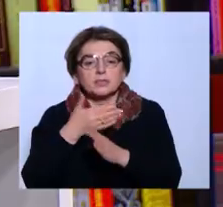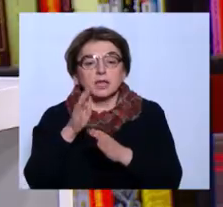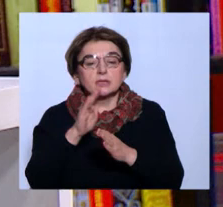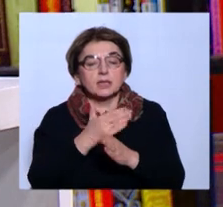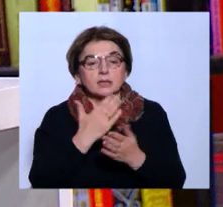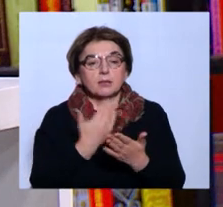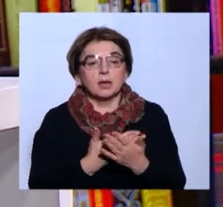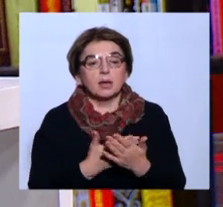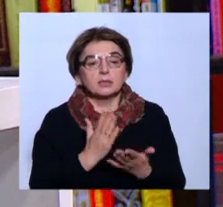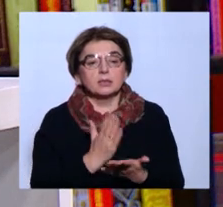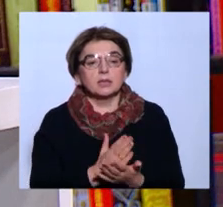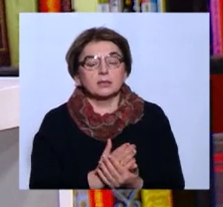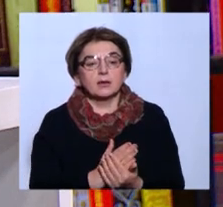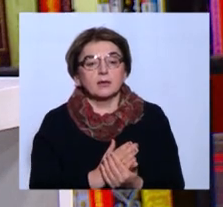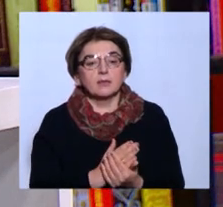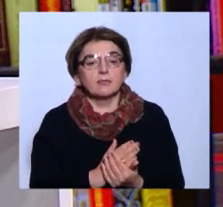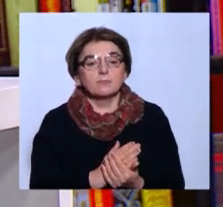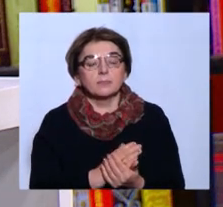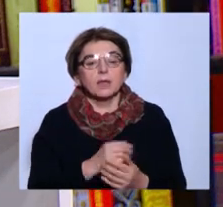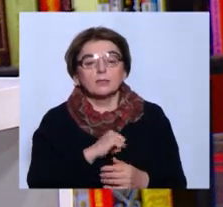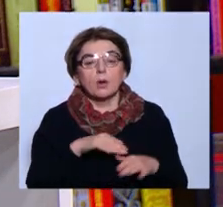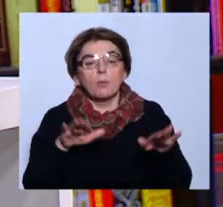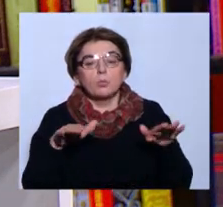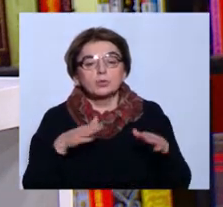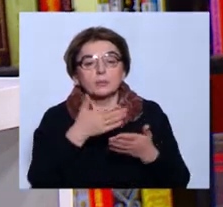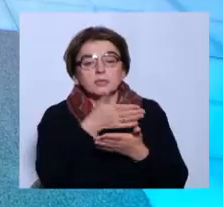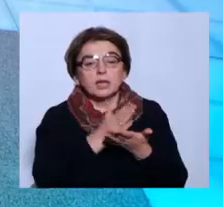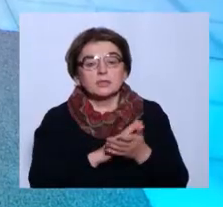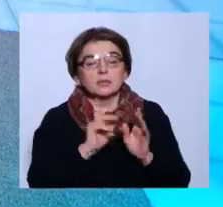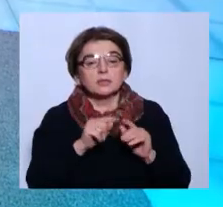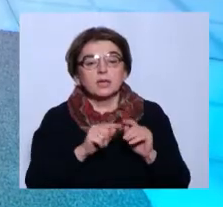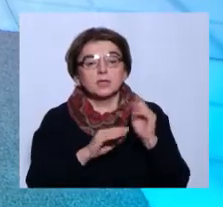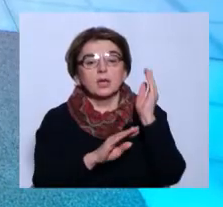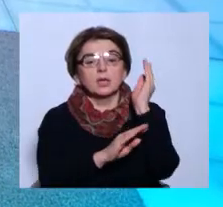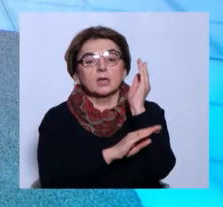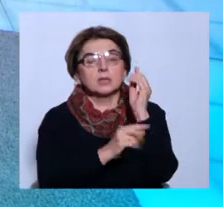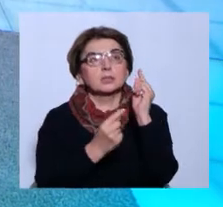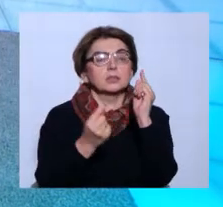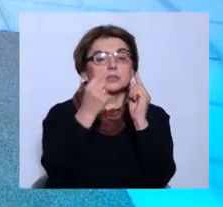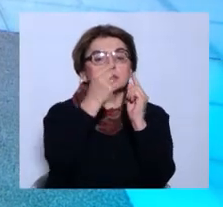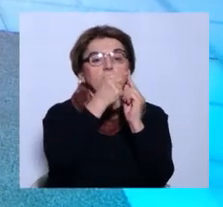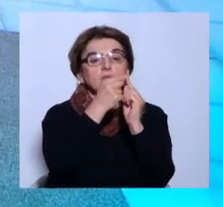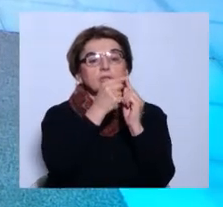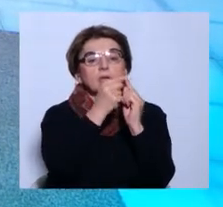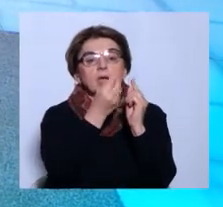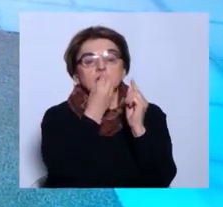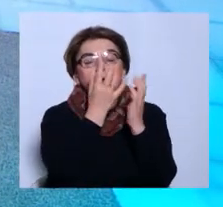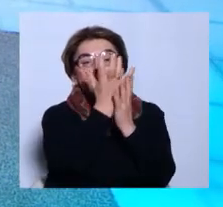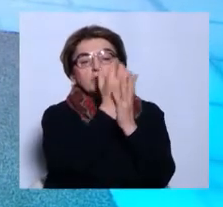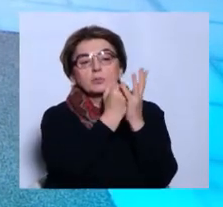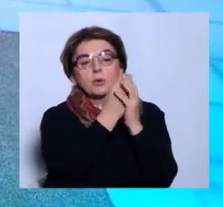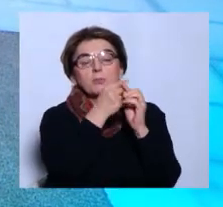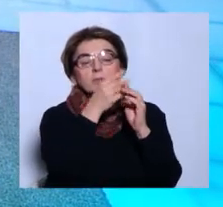მაგალითად სიტყვაზე ვამბობ, რაღაცა ბუზების რაღაცა ნაწილმა დაიწყო ხის წვერში საკვების მოპოვება და